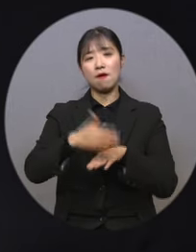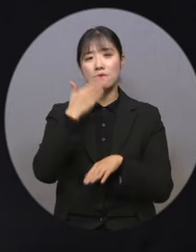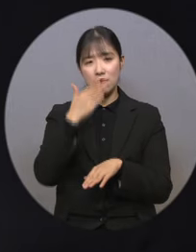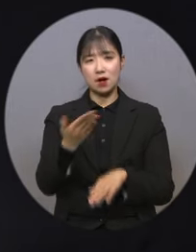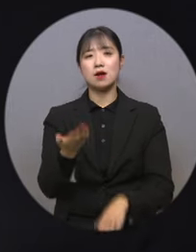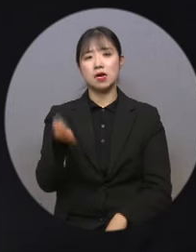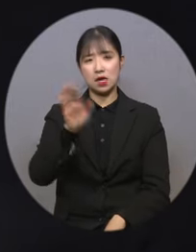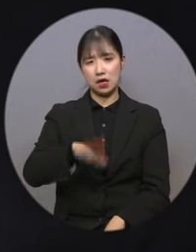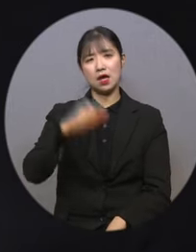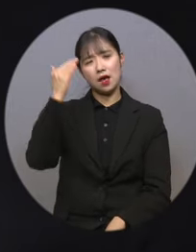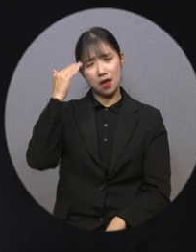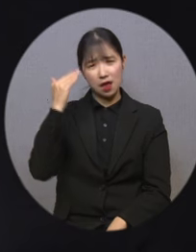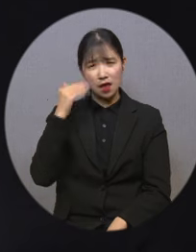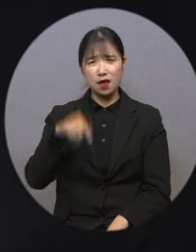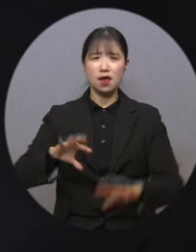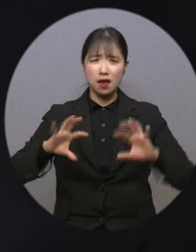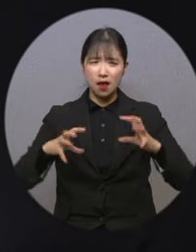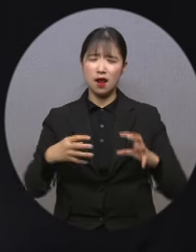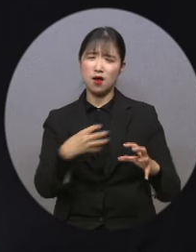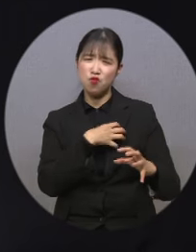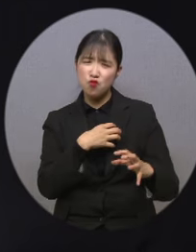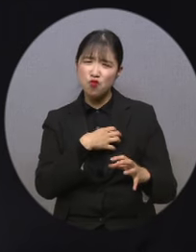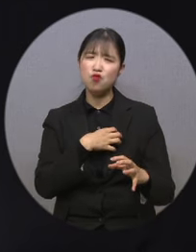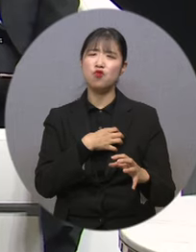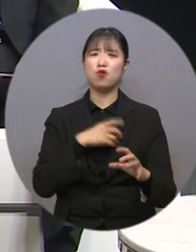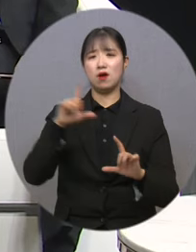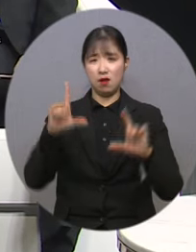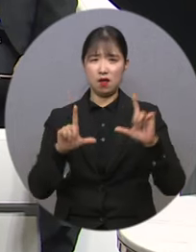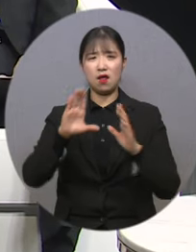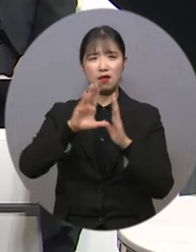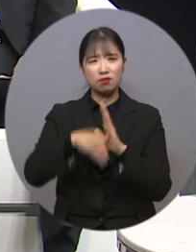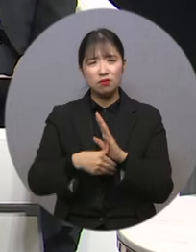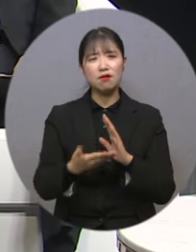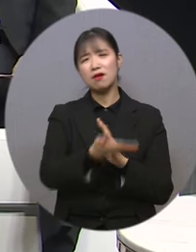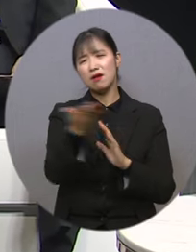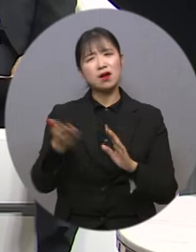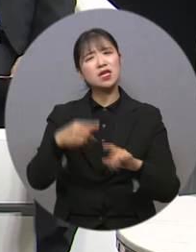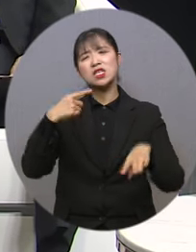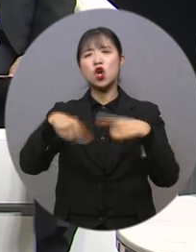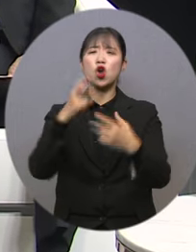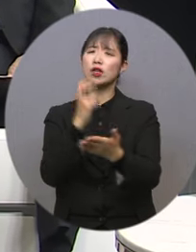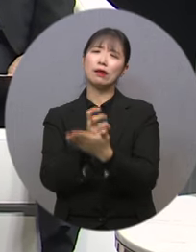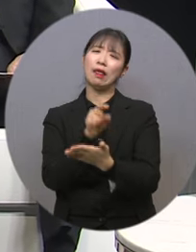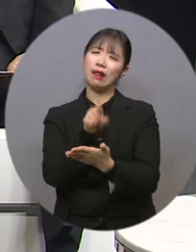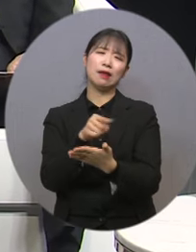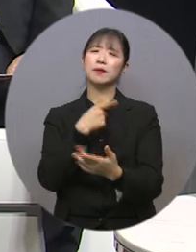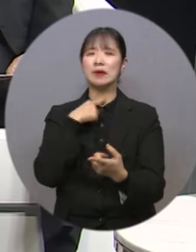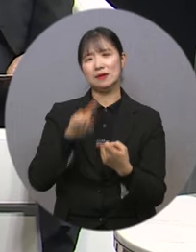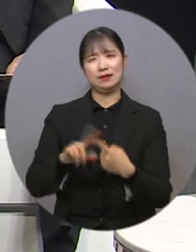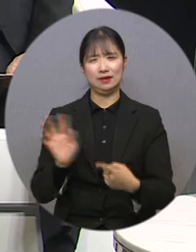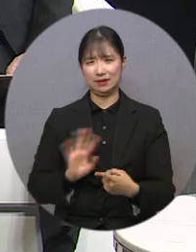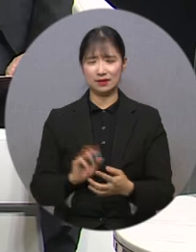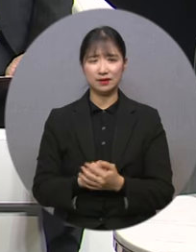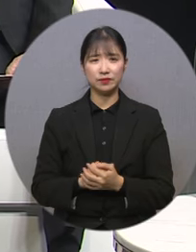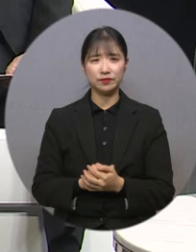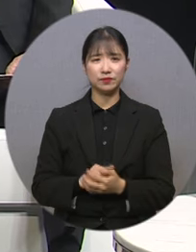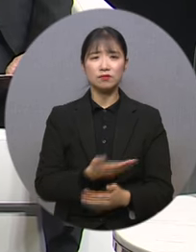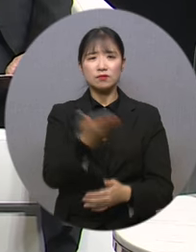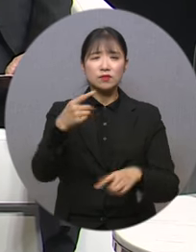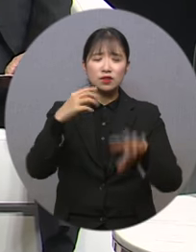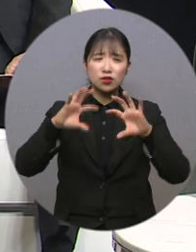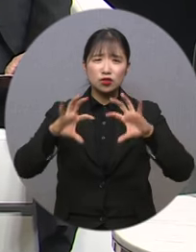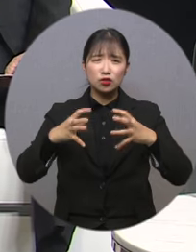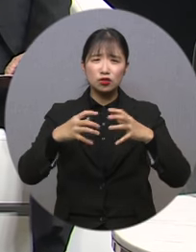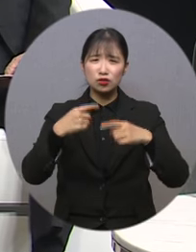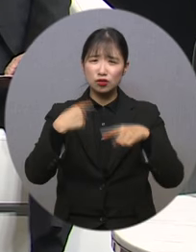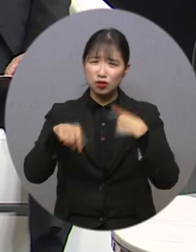그러나 나라가 이렇게 위기 때는 그분들의 정책이 마음에 안 들어. 정책이. 그들의 정책이